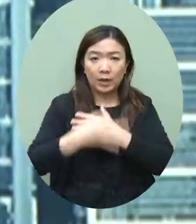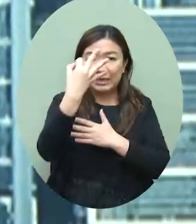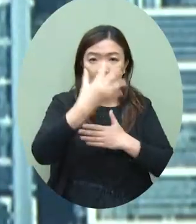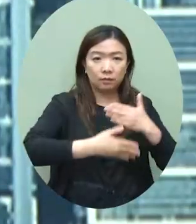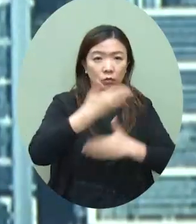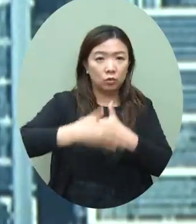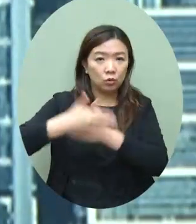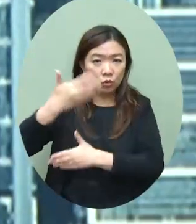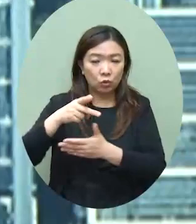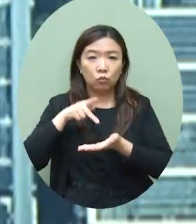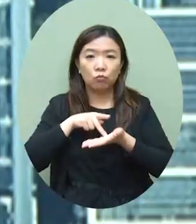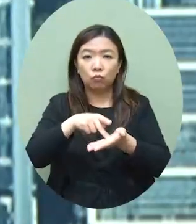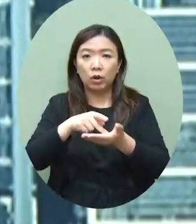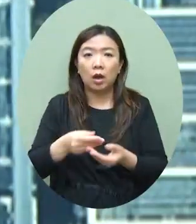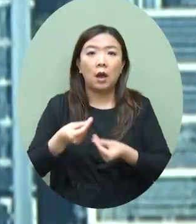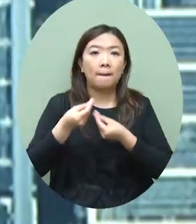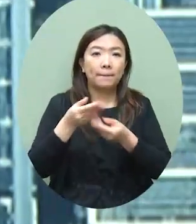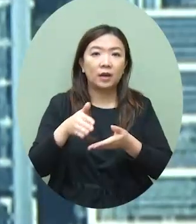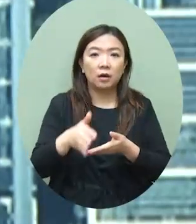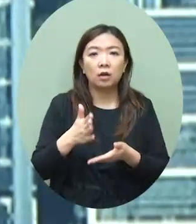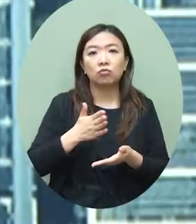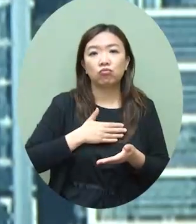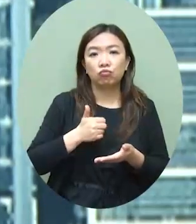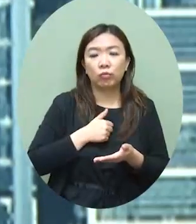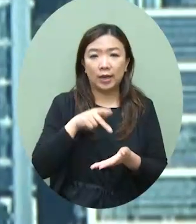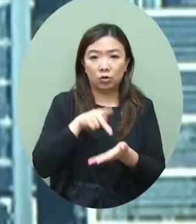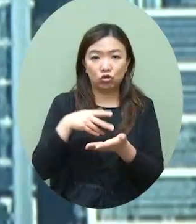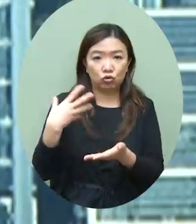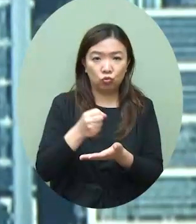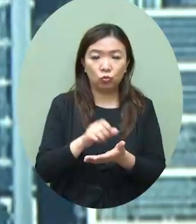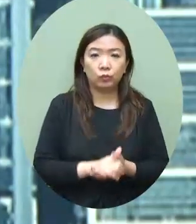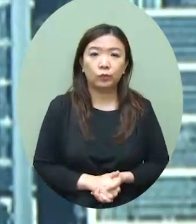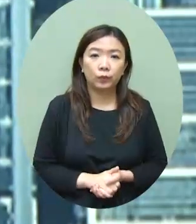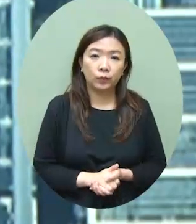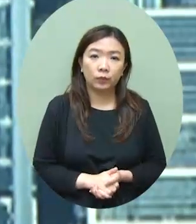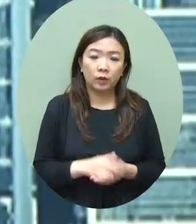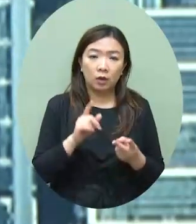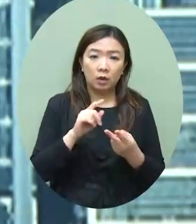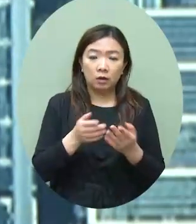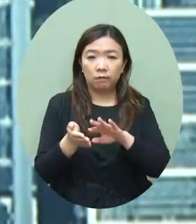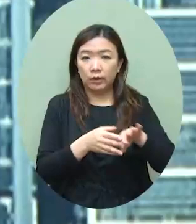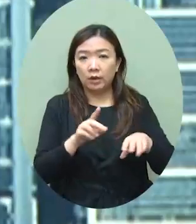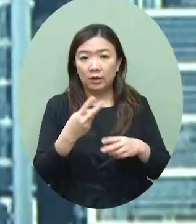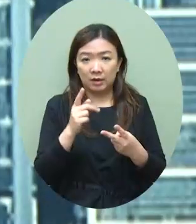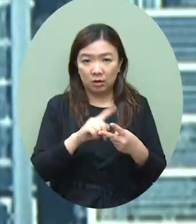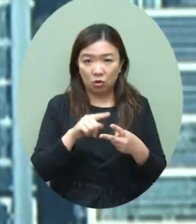嘅公屋，就還返俾呢啲準嘅租戶啦，同埋係2個原本都未入伙